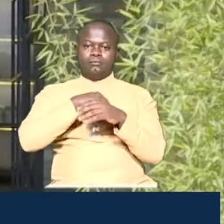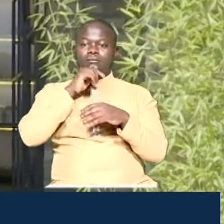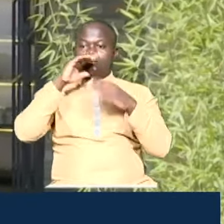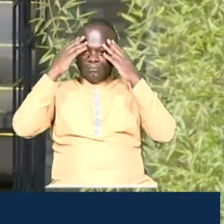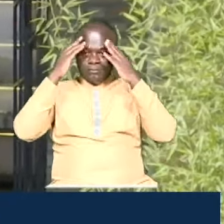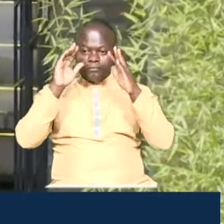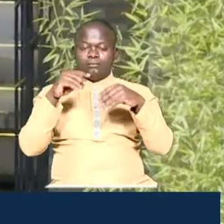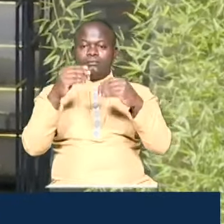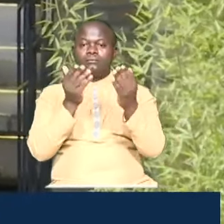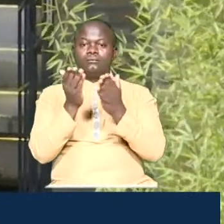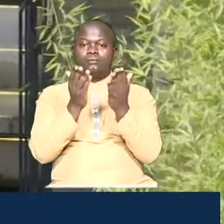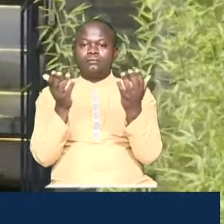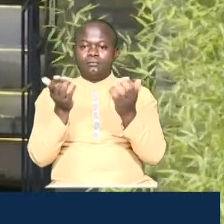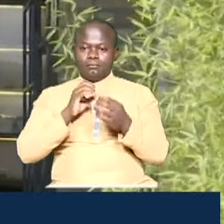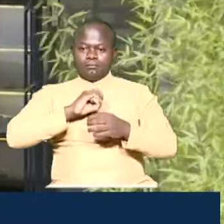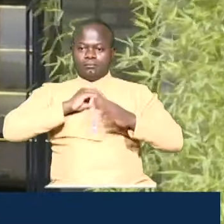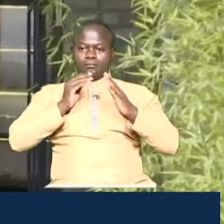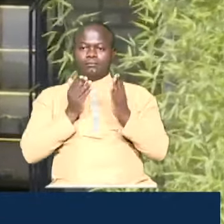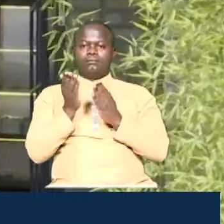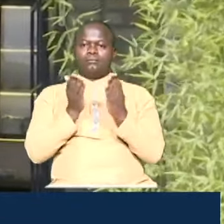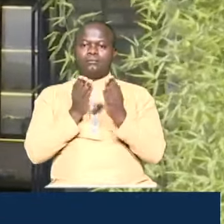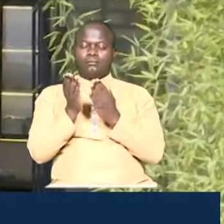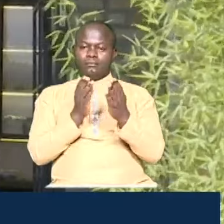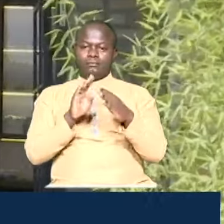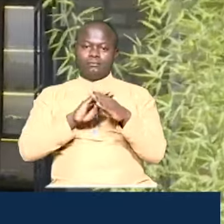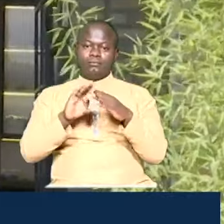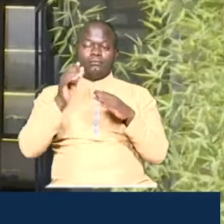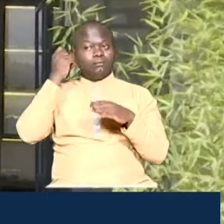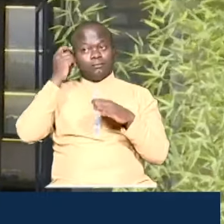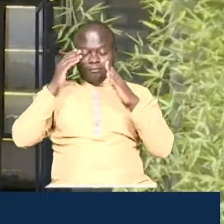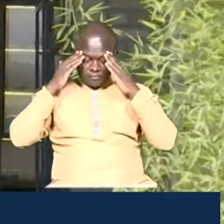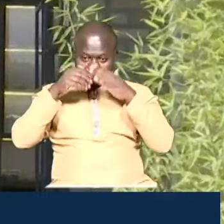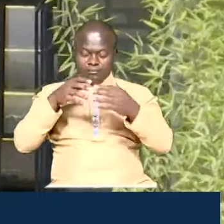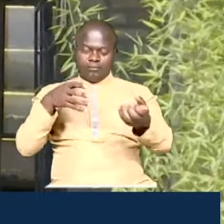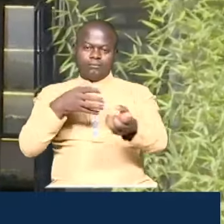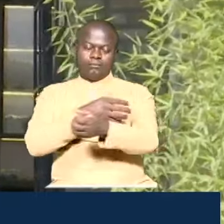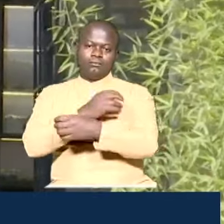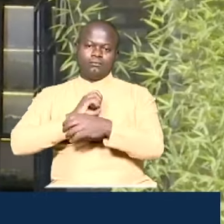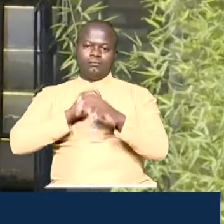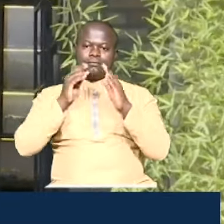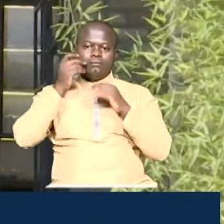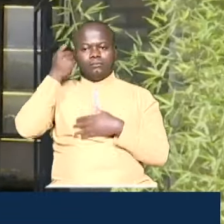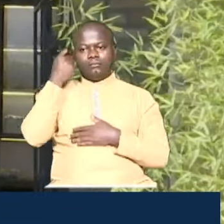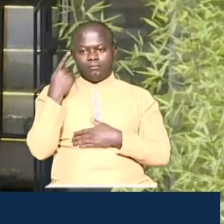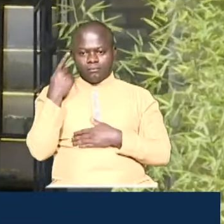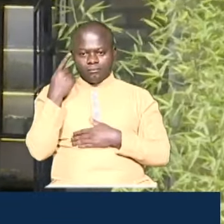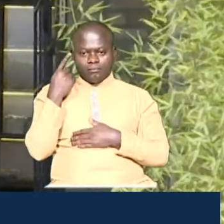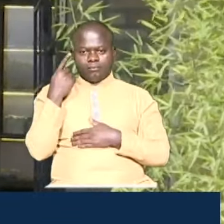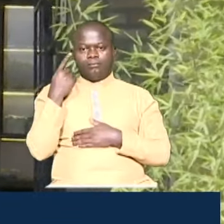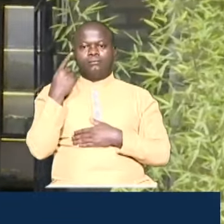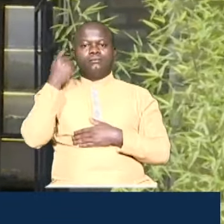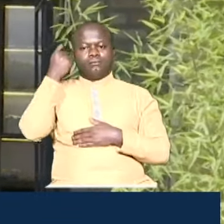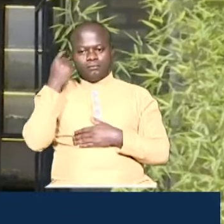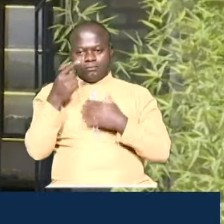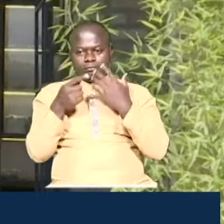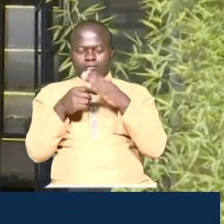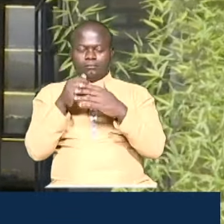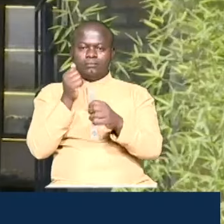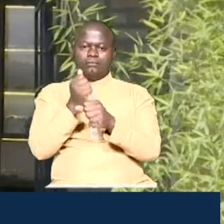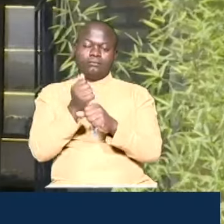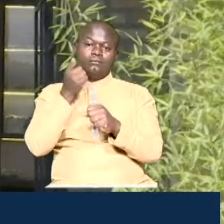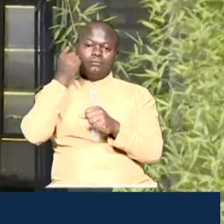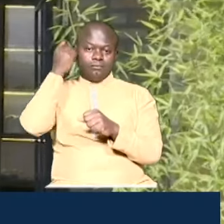iyo ariyo ni ba nyiri business. So rero numva ko ahakeneye imbaraga cyane muri ba nyiri business kubanza kumva ibyo bakora.